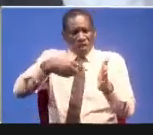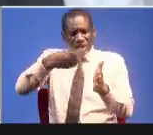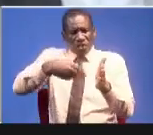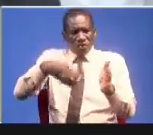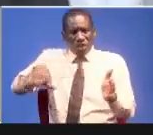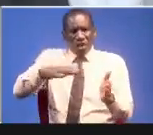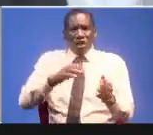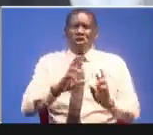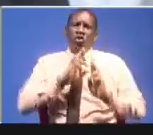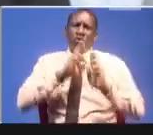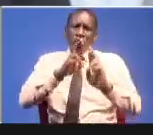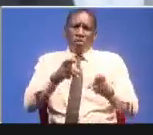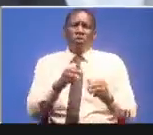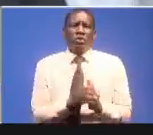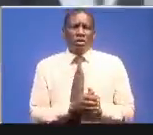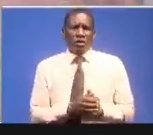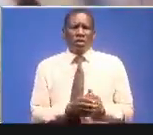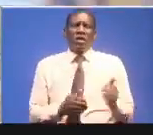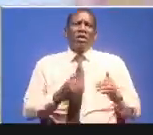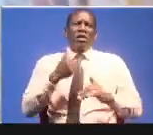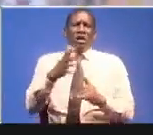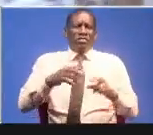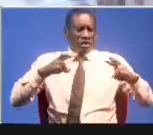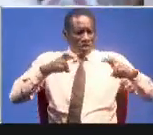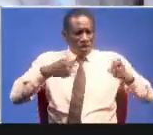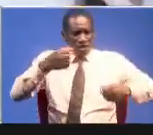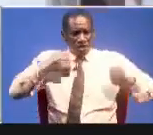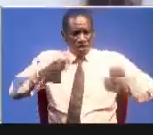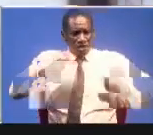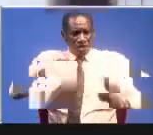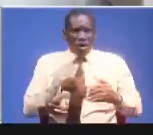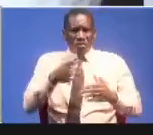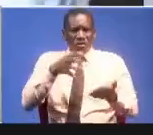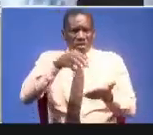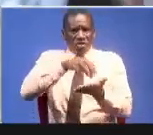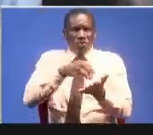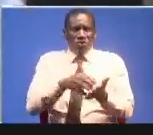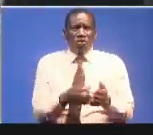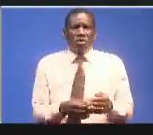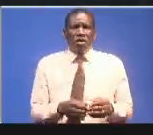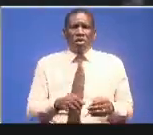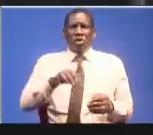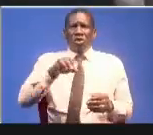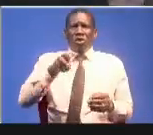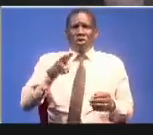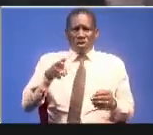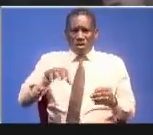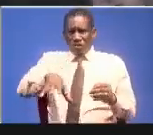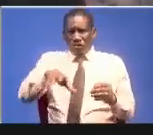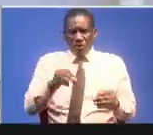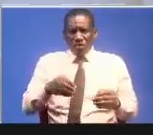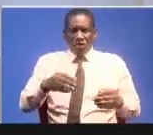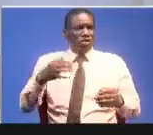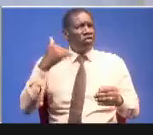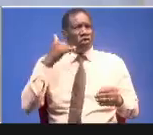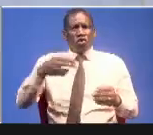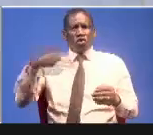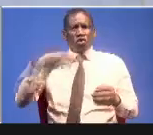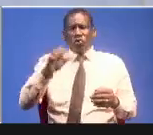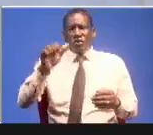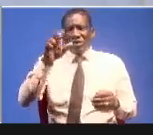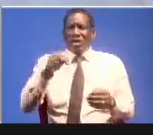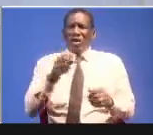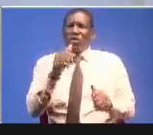Area kupiga ripoti. Baada ya kukagua gari lake kufuatia tukio hilo, Wambua alipata simu ya Hussein